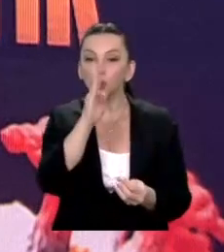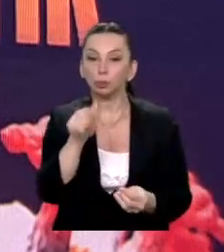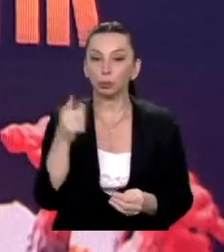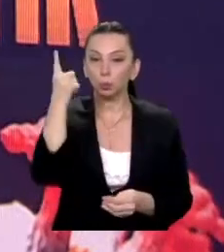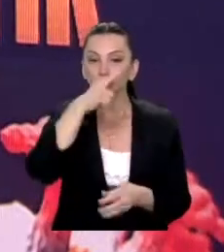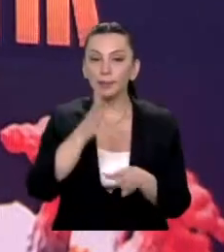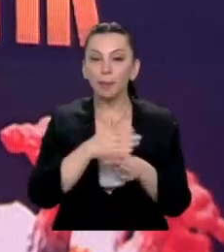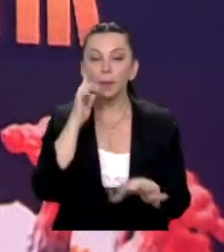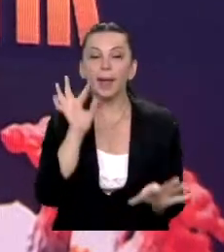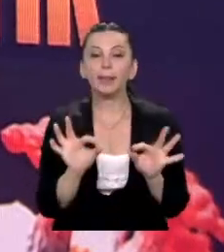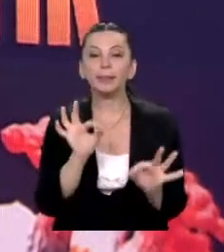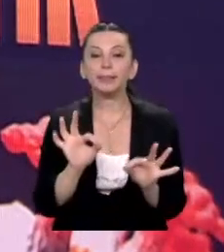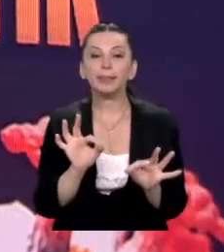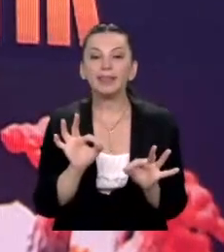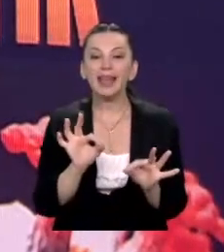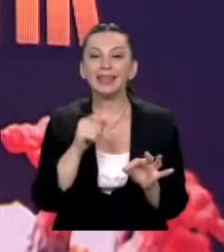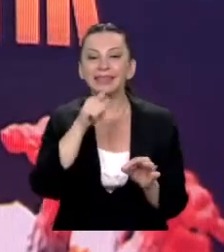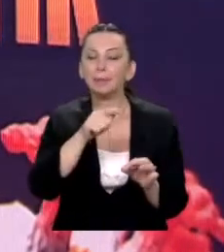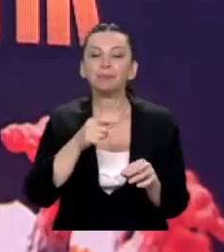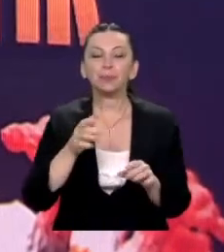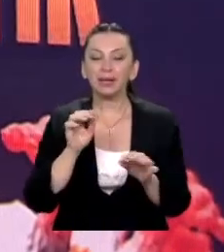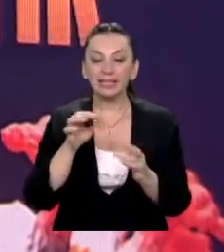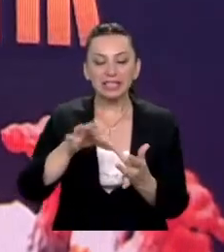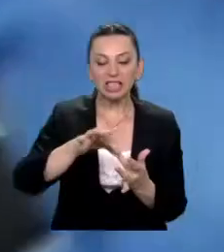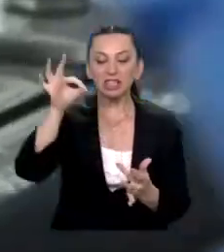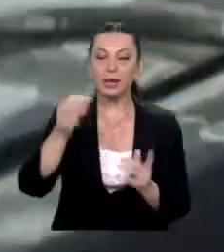nedenle test kriterlerinin de değişmesi